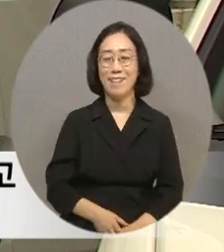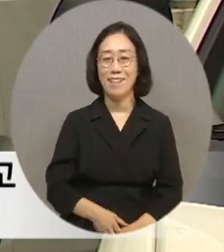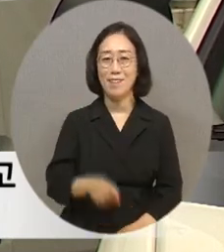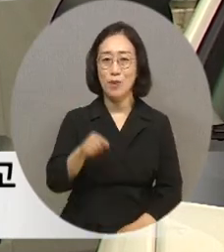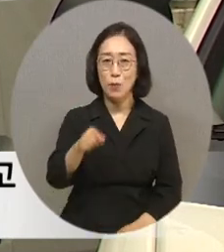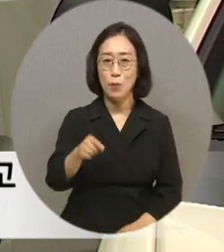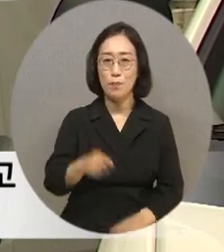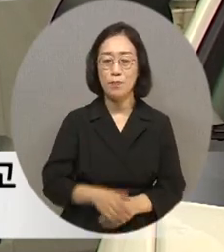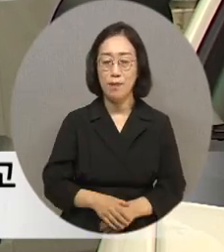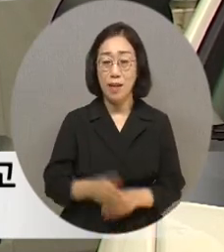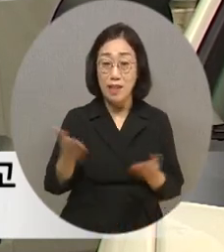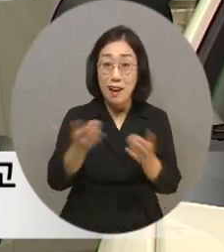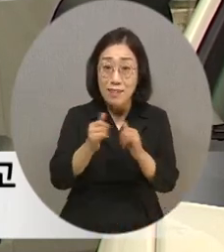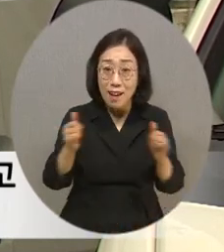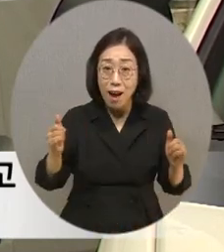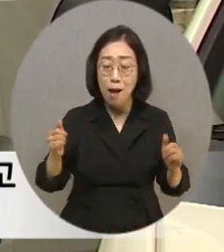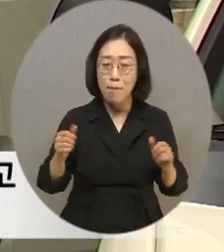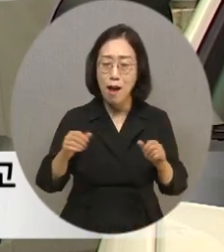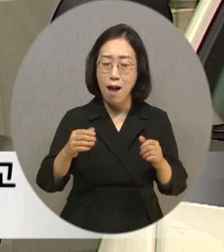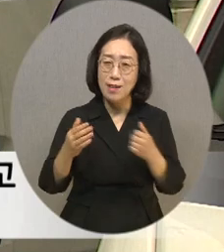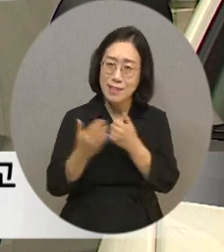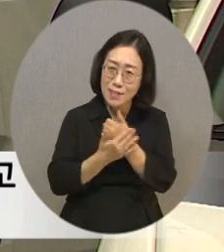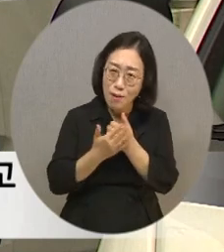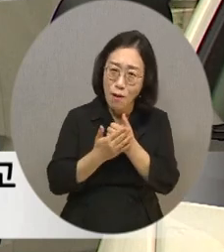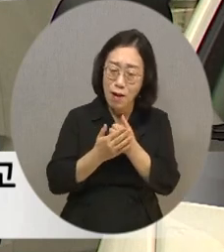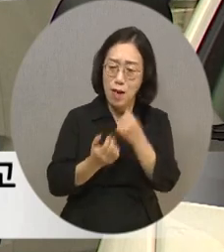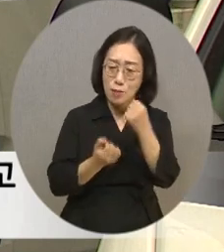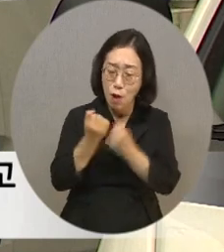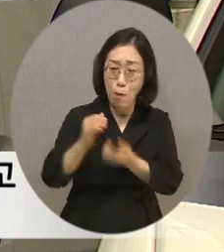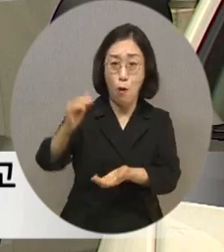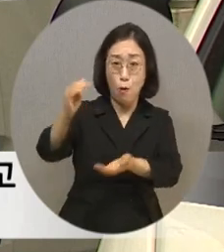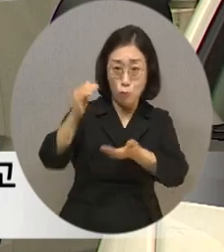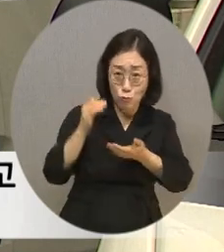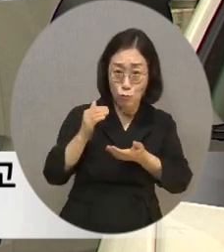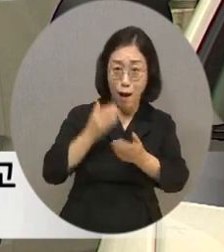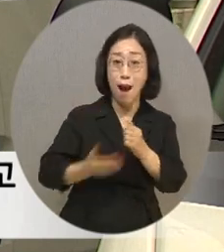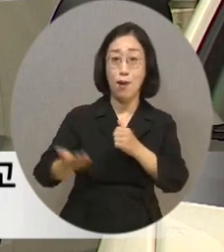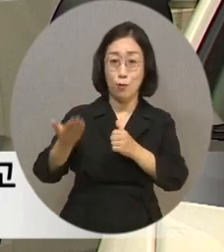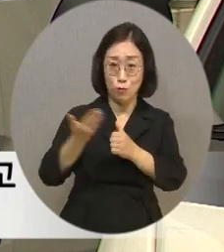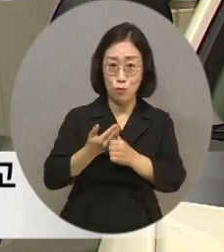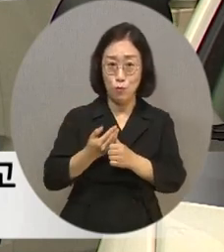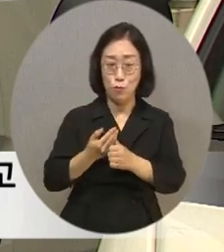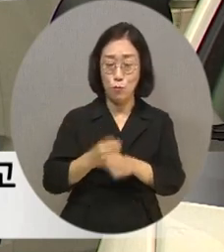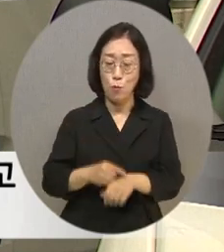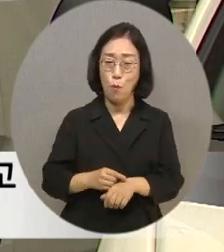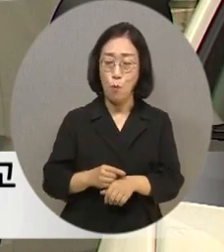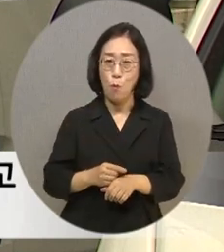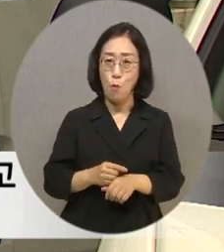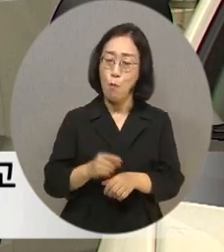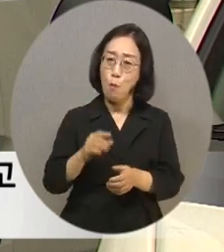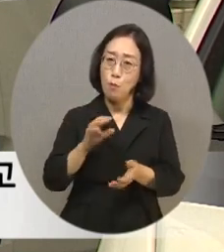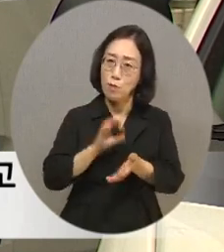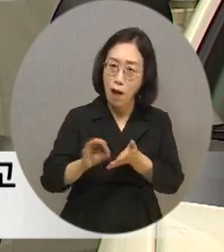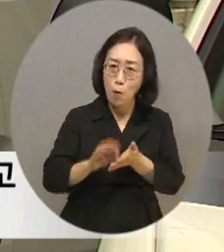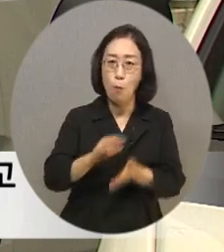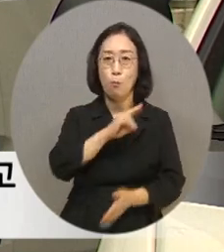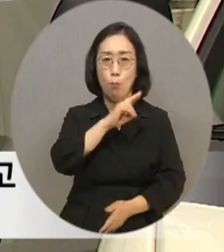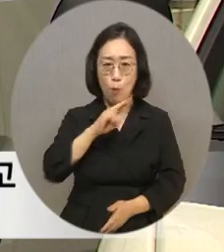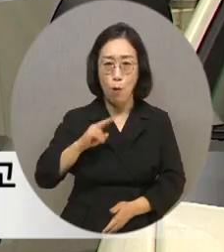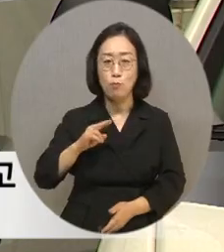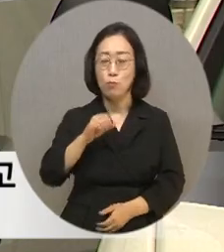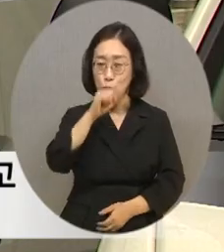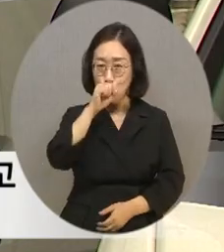이제 직원분들도 너무 친절하게 안내를 잘 해주셨고 물건도 이용하는데 큰 어려움 없이 편안하게